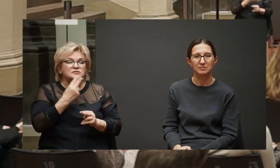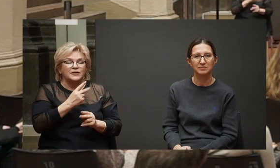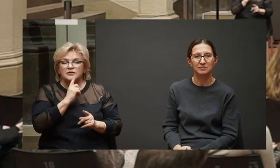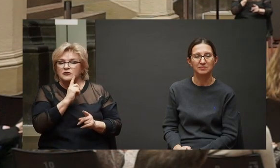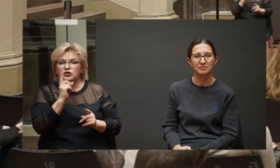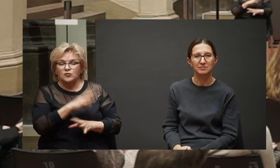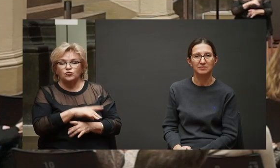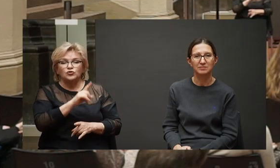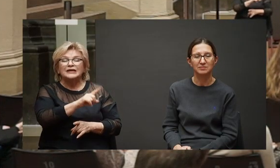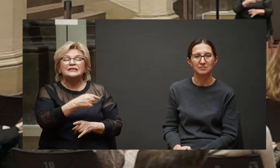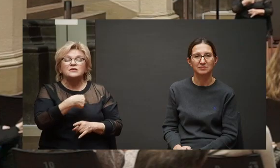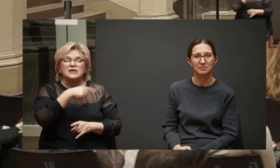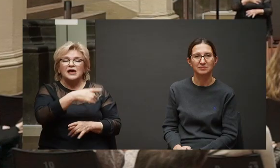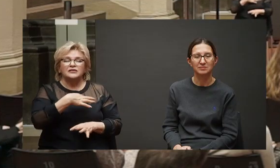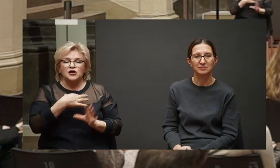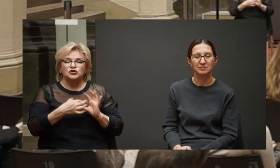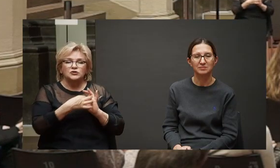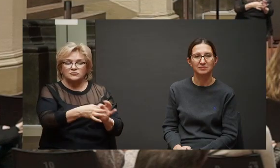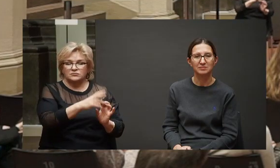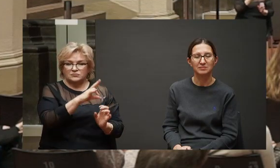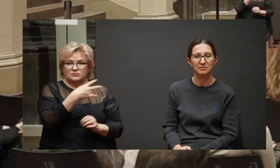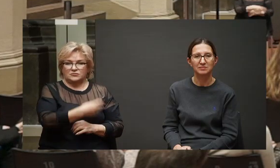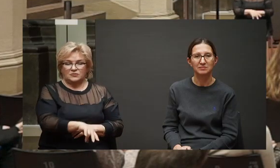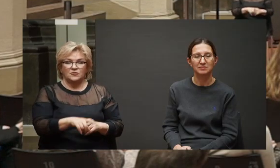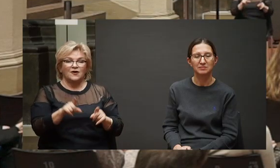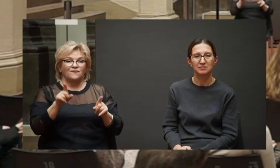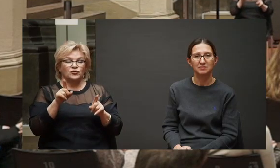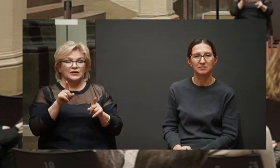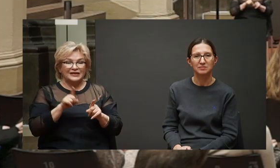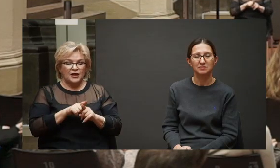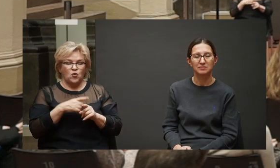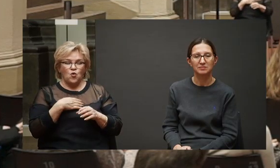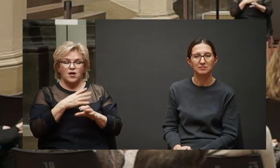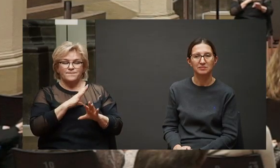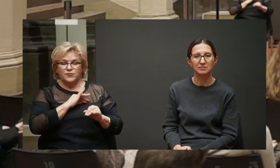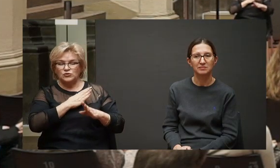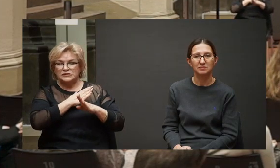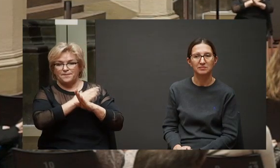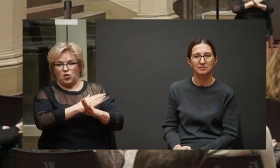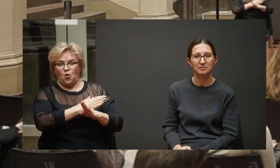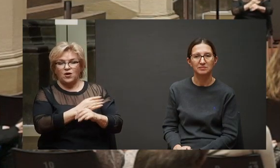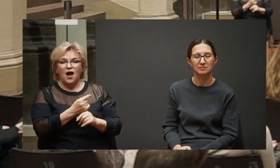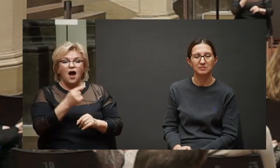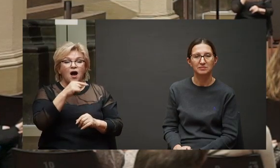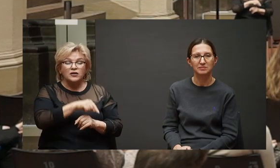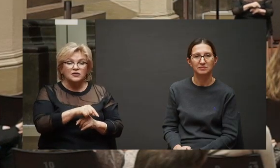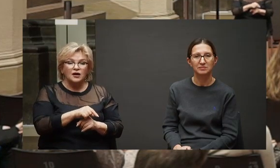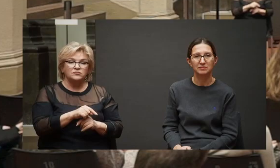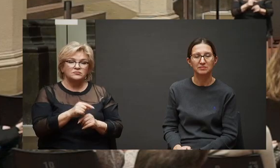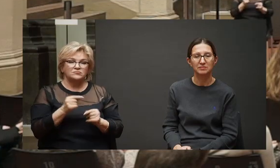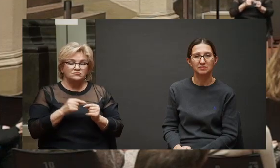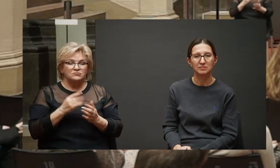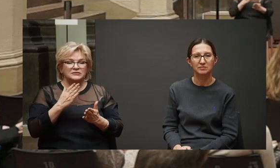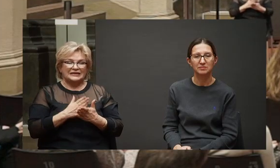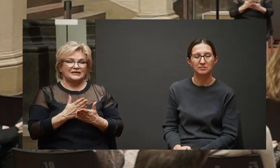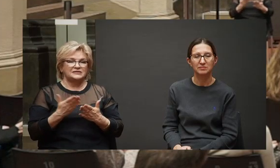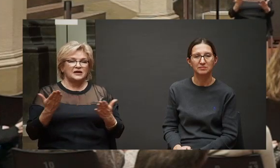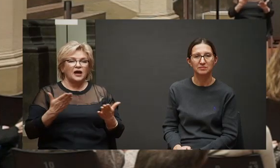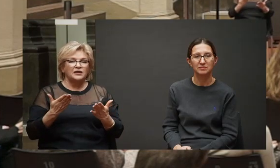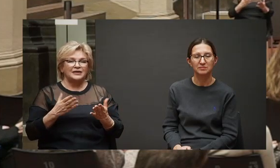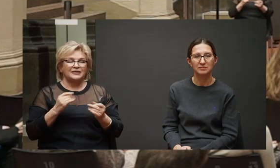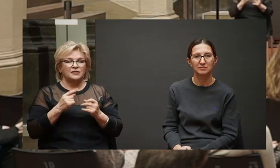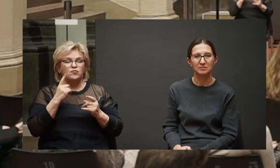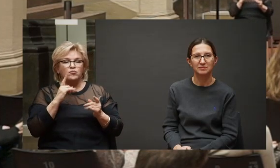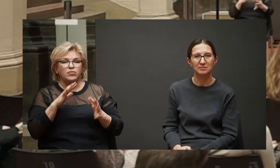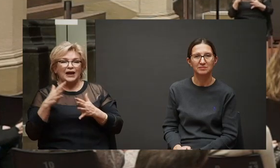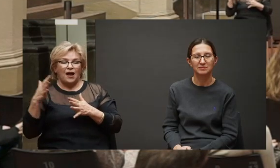не буду, ты меня даже туда не затащишь». И вот такой вот блок стоит, а ведь там наверняка тоже есть какие-то